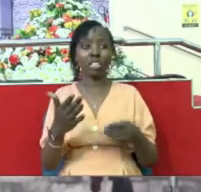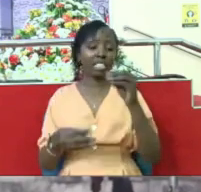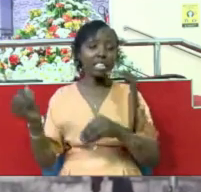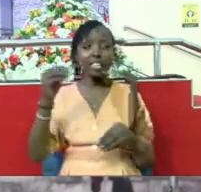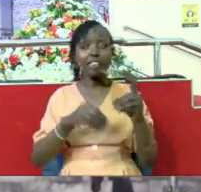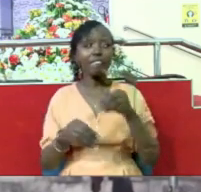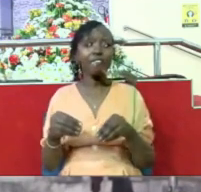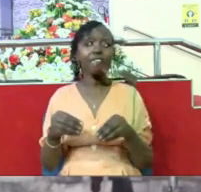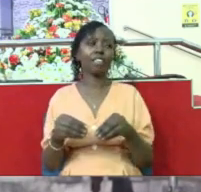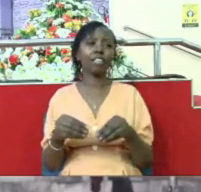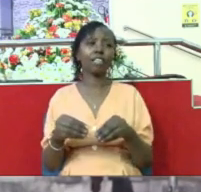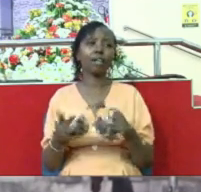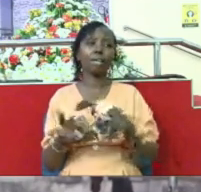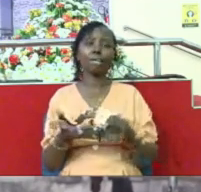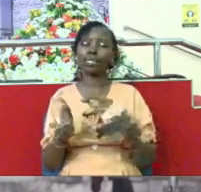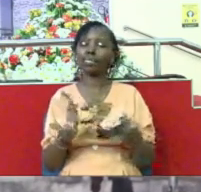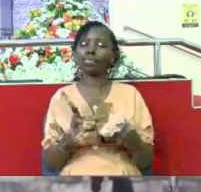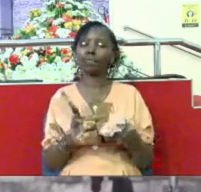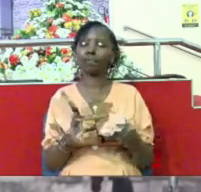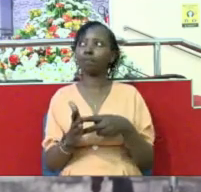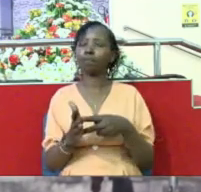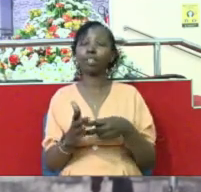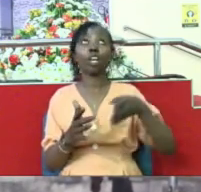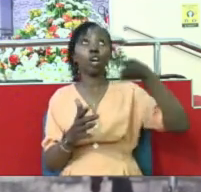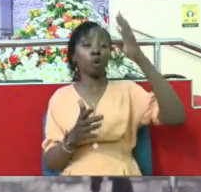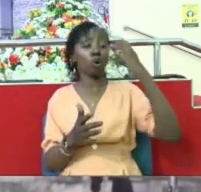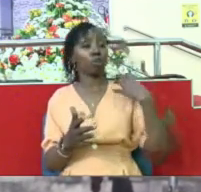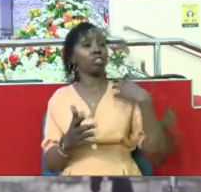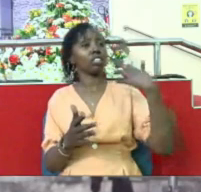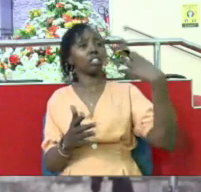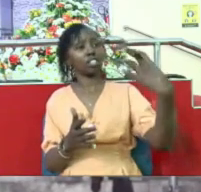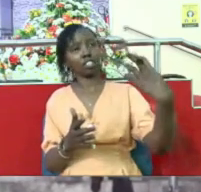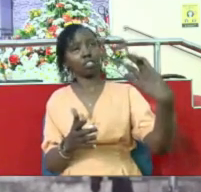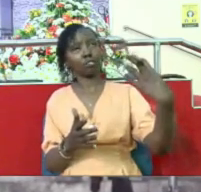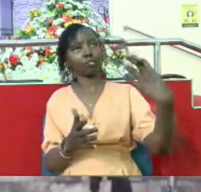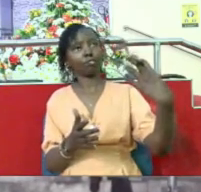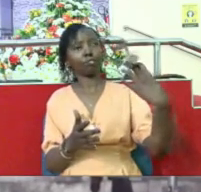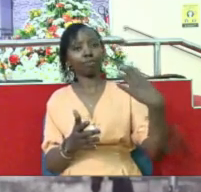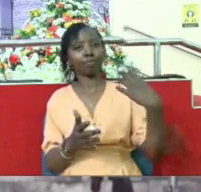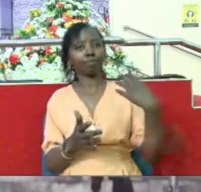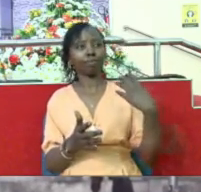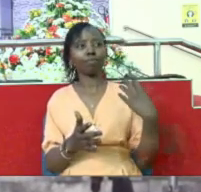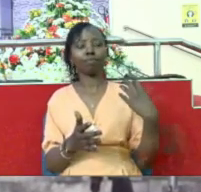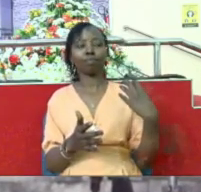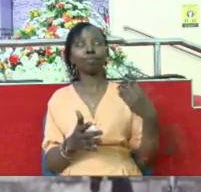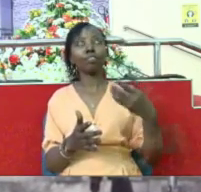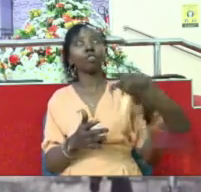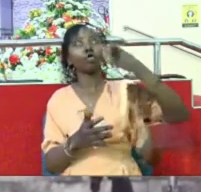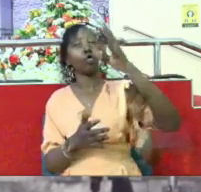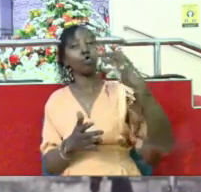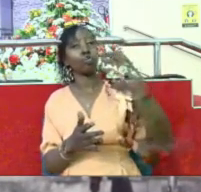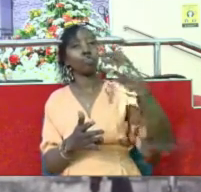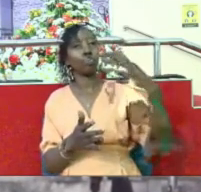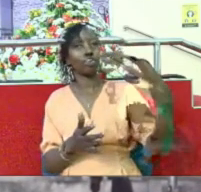kuna fanana vipi? He was rich. Kwa tajiri. Now talking about the Lord Jesus. Yesu Christo, he was rich. Alikuwa tajiri. He